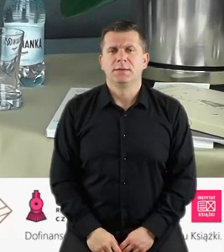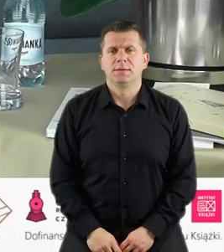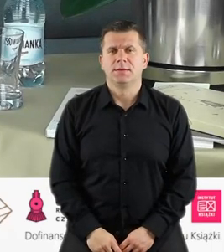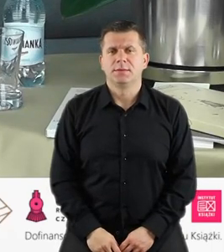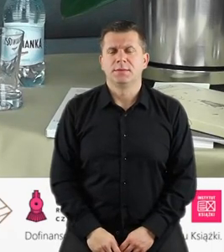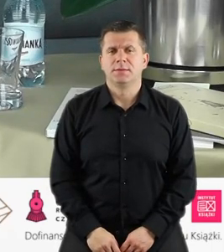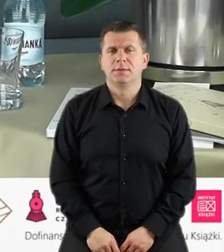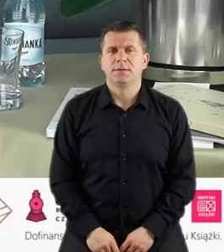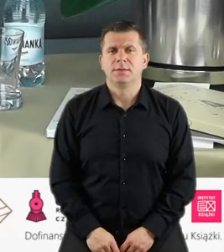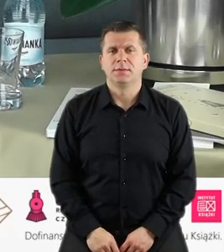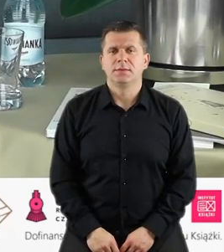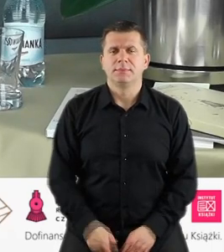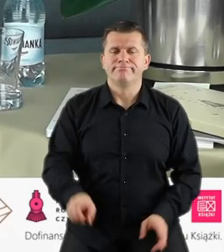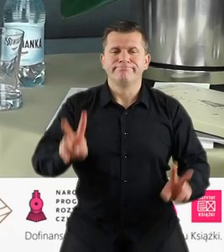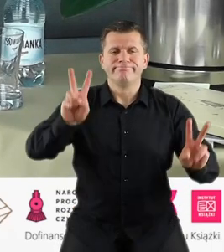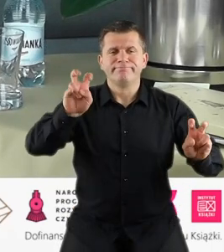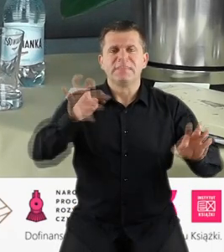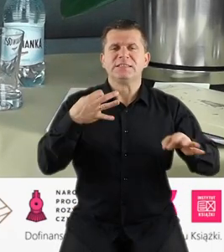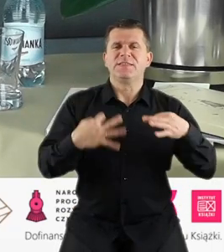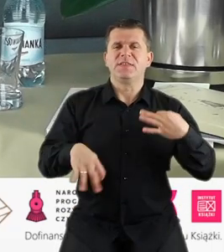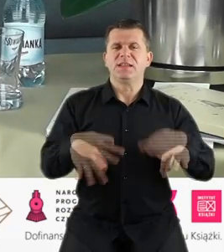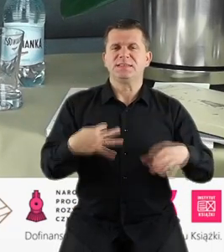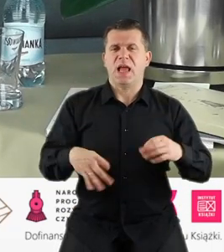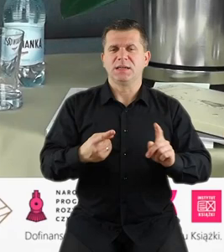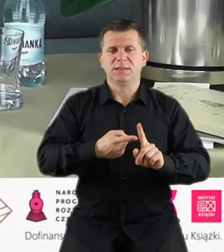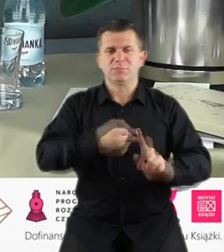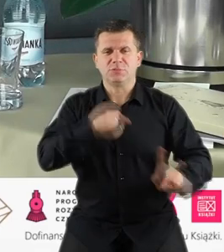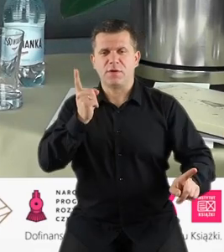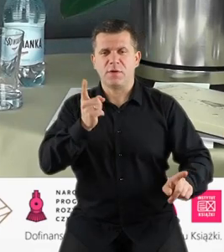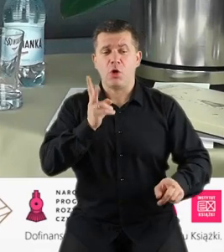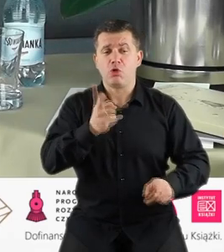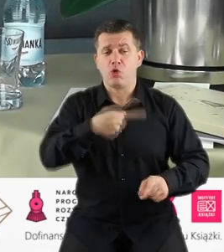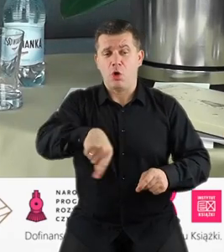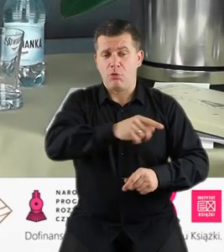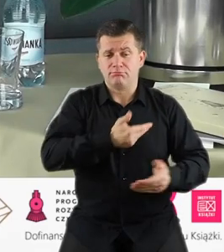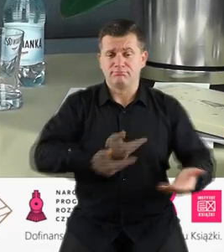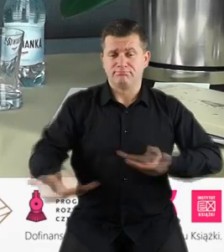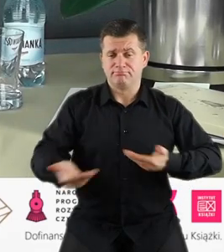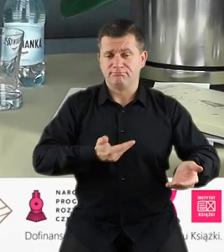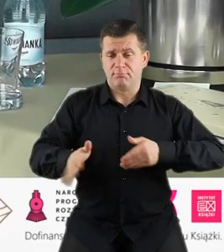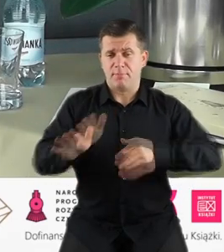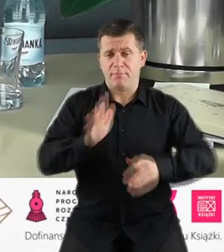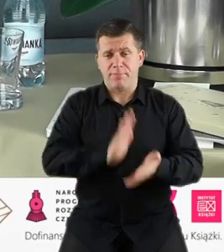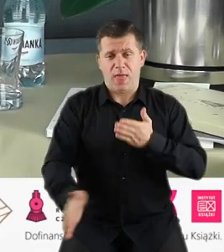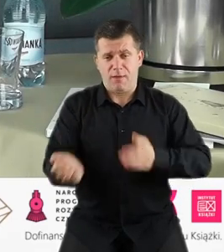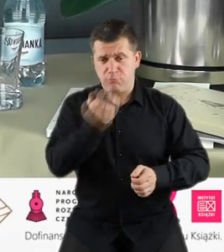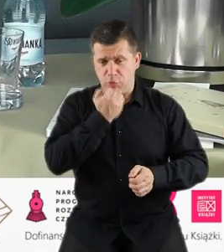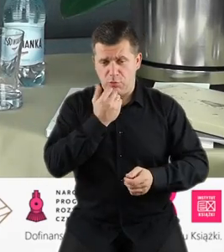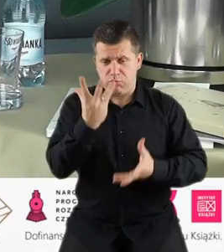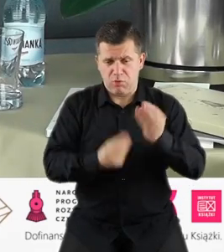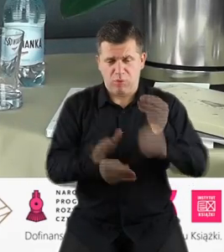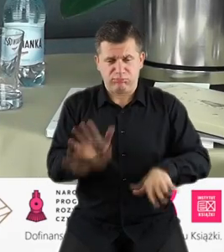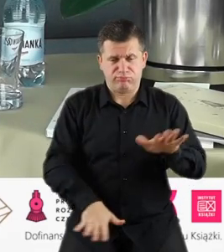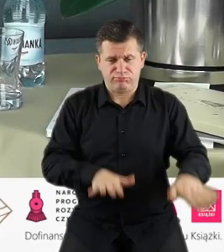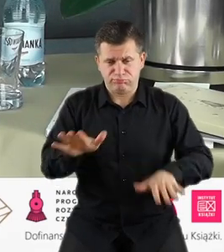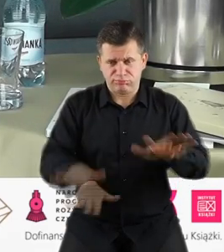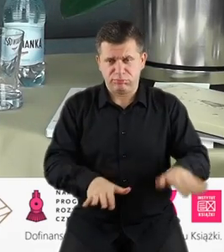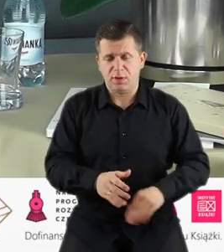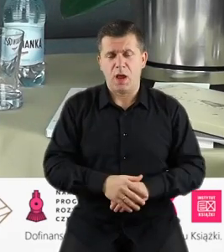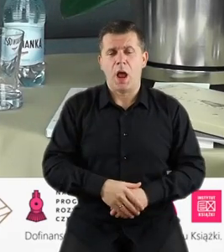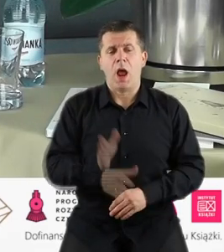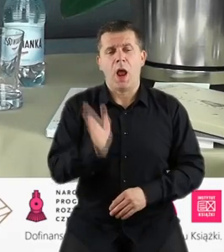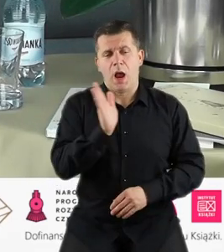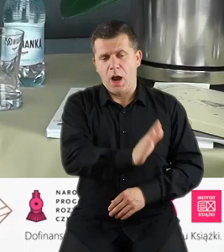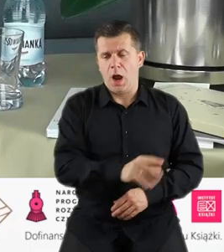Właściwie była to przepaść cywilizacyjna. Ci, którzy łażą boso i taplają się w błocie, kontra